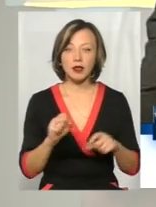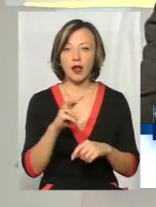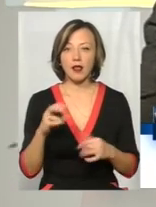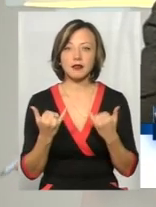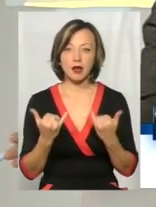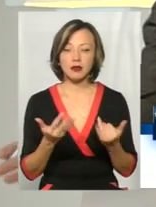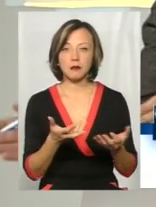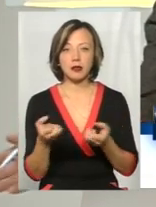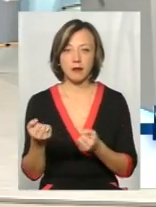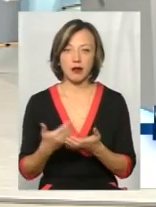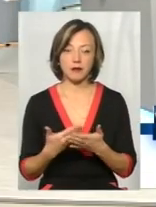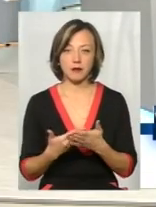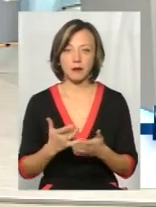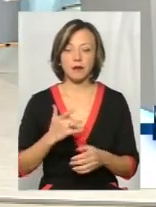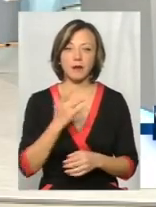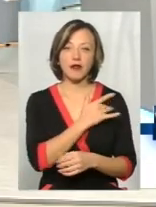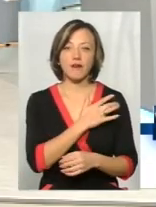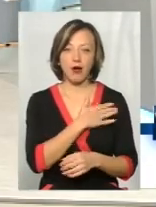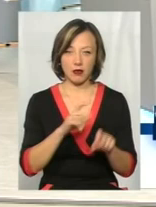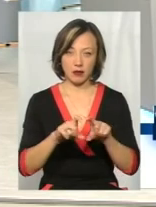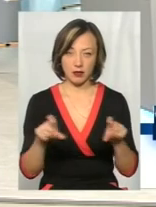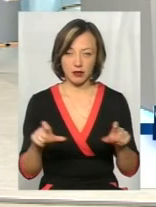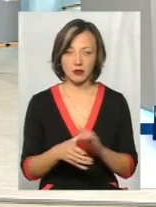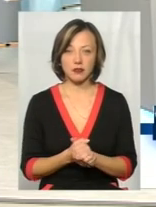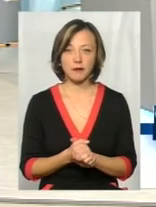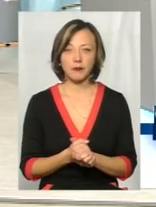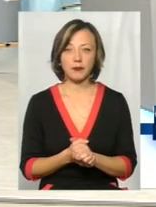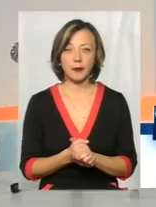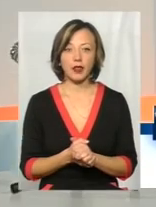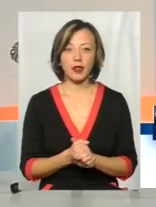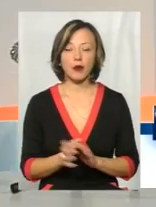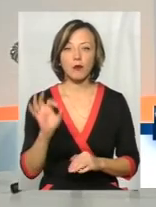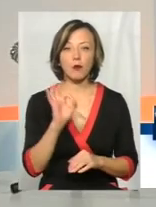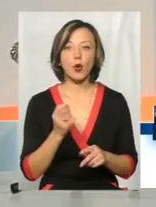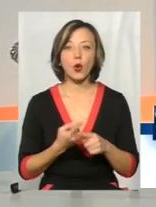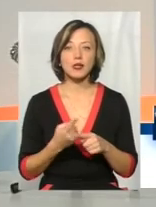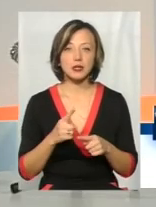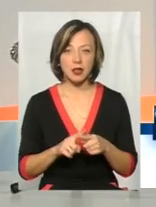він приймає там в приватній клініці. Да? Я зрозумів. Тобто про це,